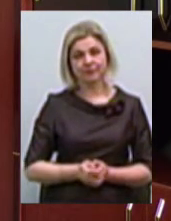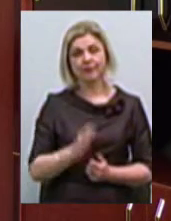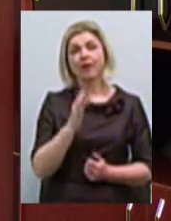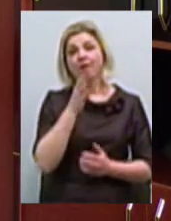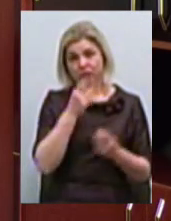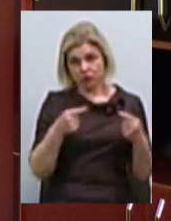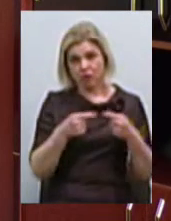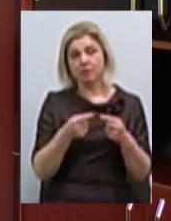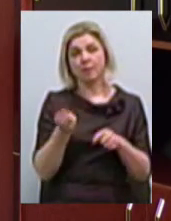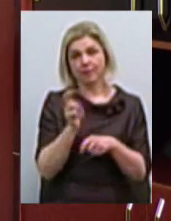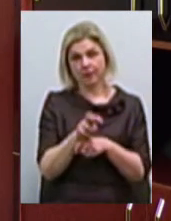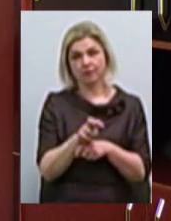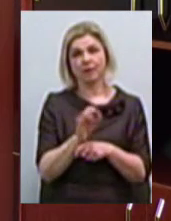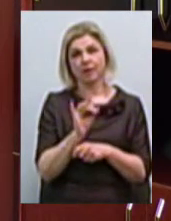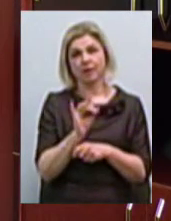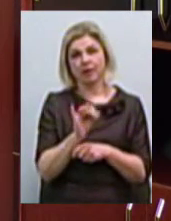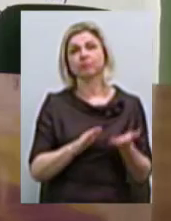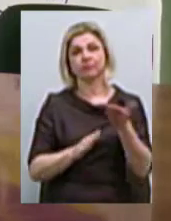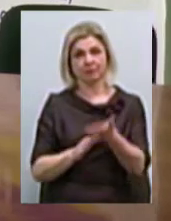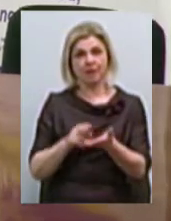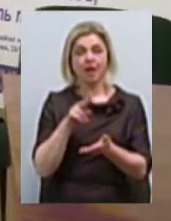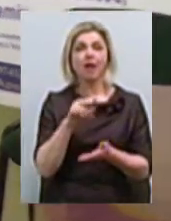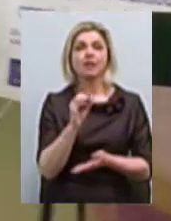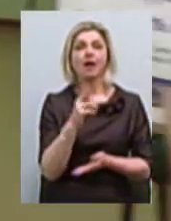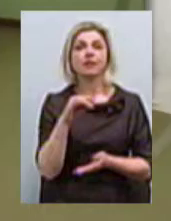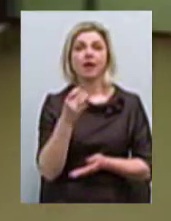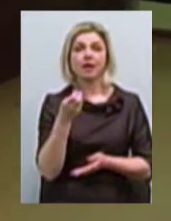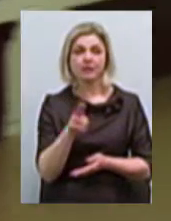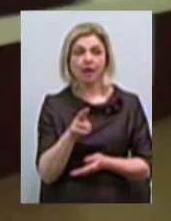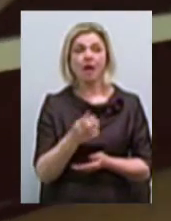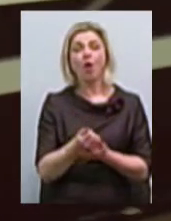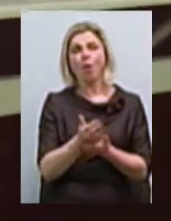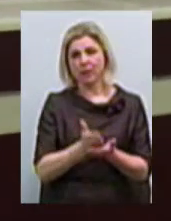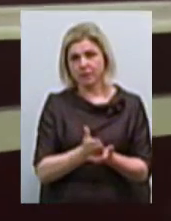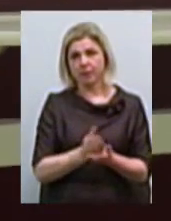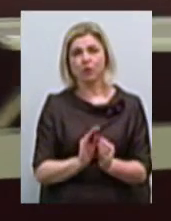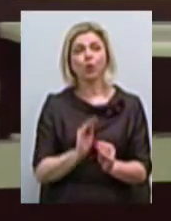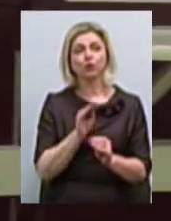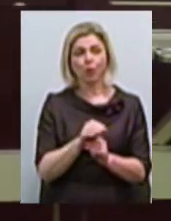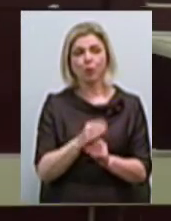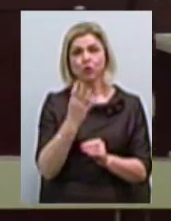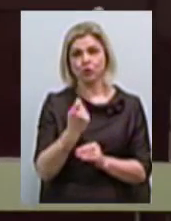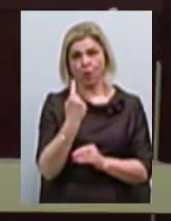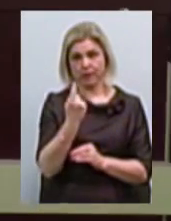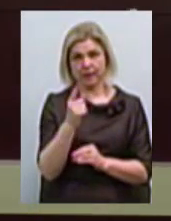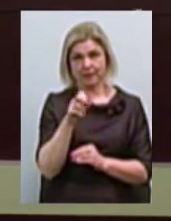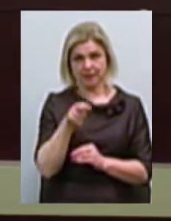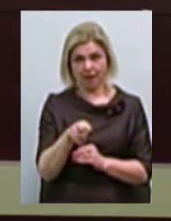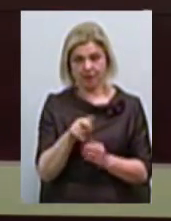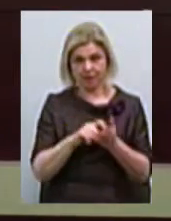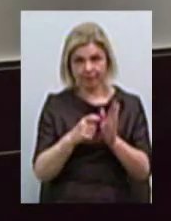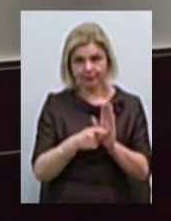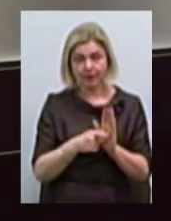вчасно прийти, да, і подати декларацію. Для цього ми забезпечили додатково ще один зал,